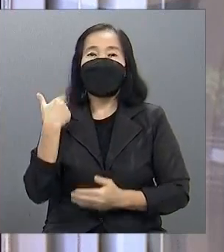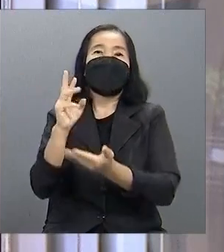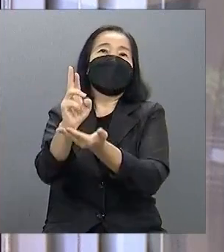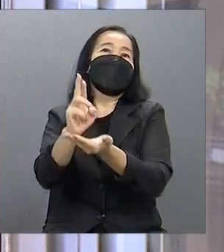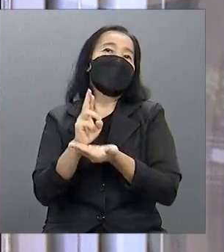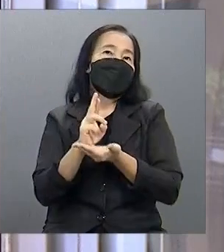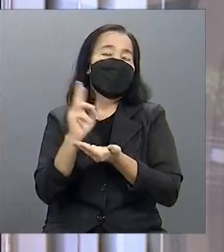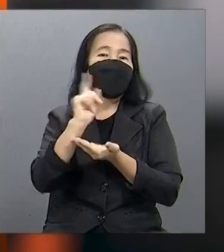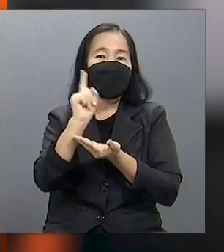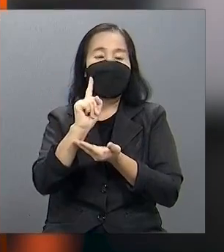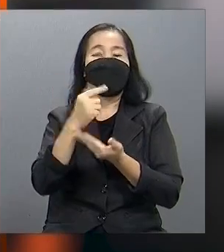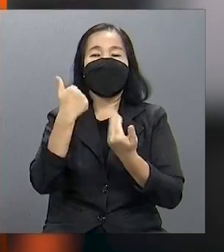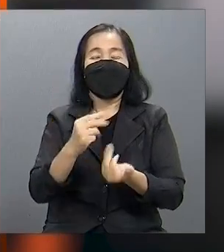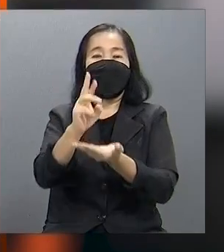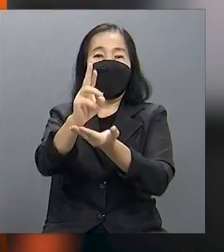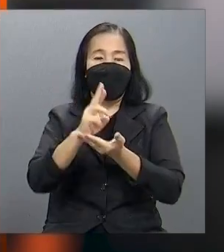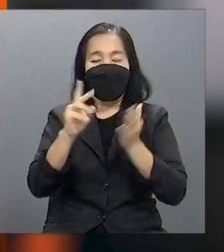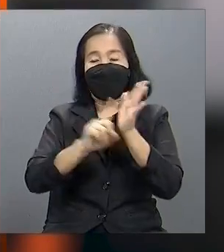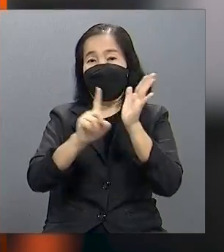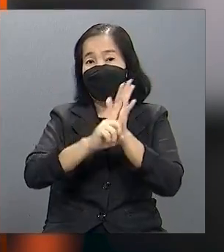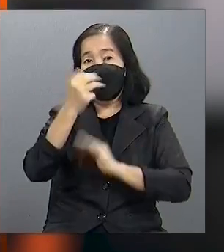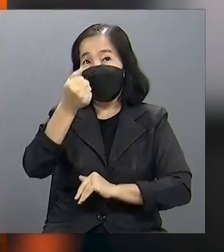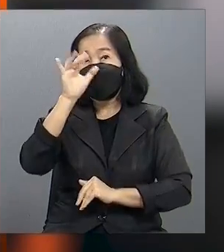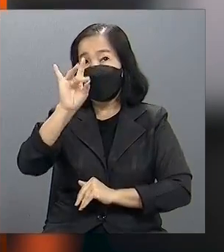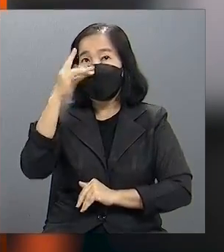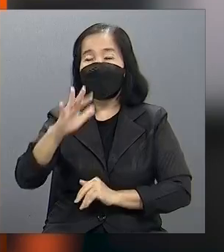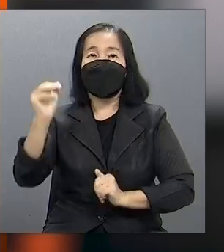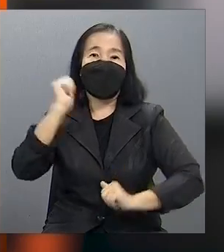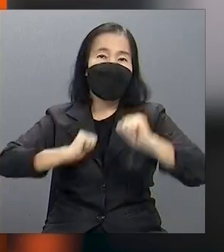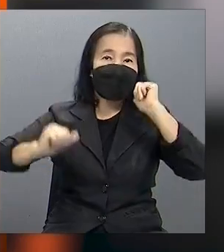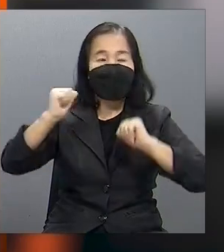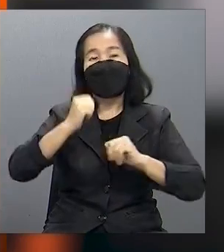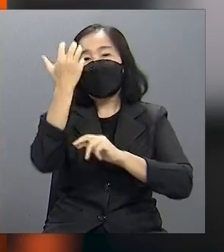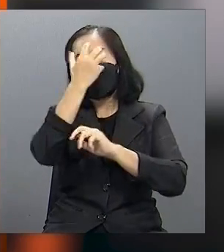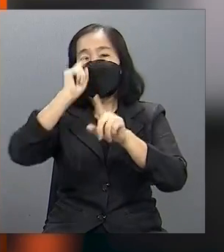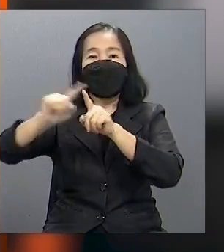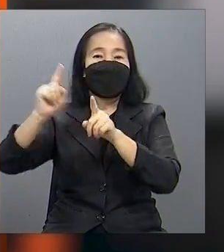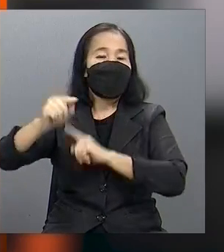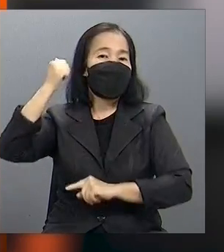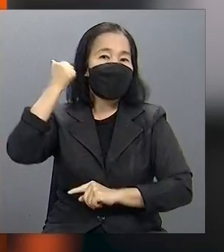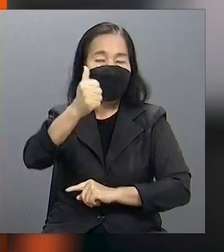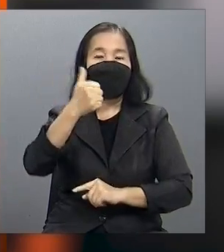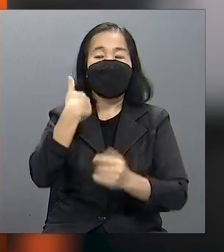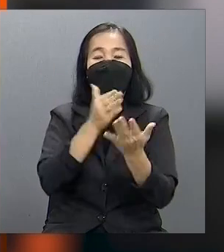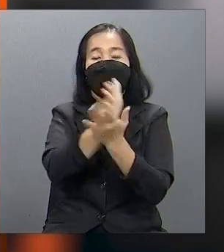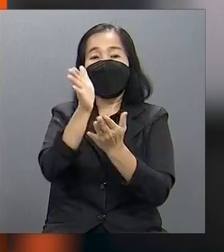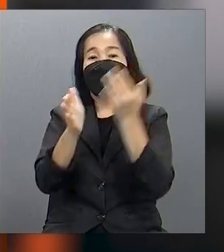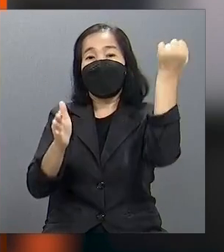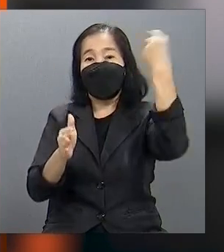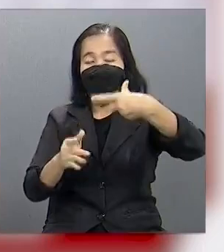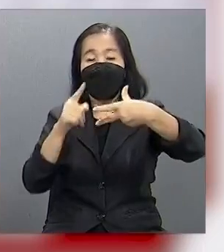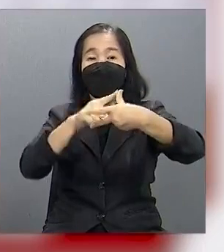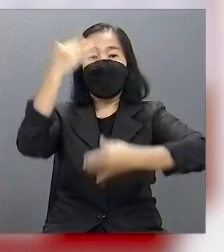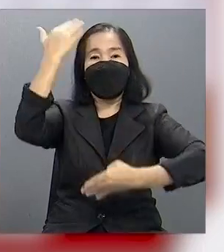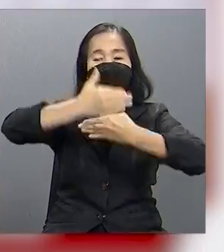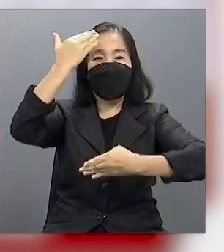ครั้งที่18ประเภทละครโทรทัศน์และซีรีส์ยอดเยี่ยม3สาขาครับ1ครับสาขาพุ่มกับยอดเยี่ยมครับโดยคุณกระจร